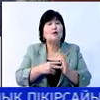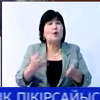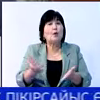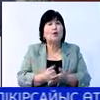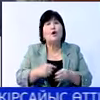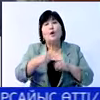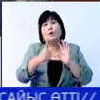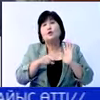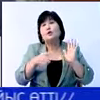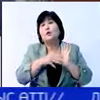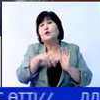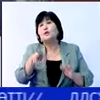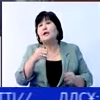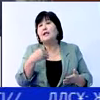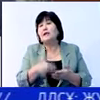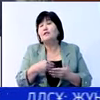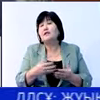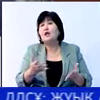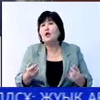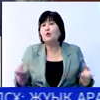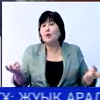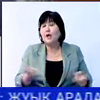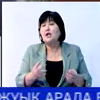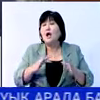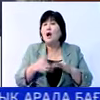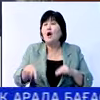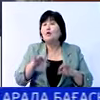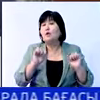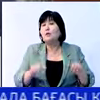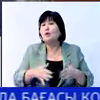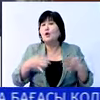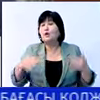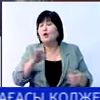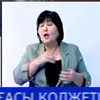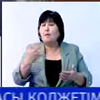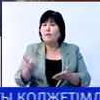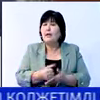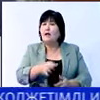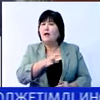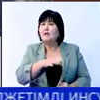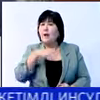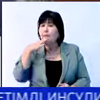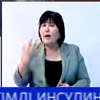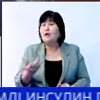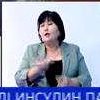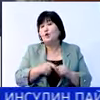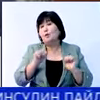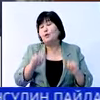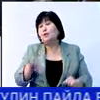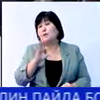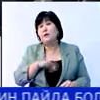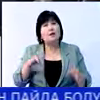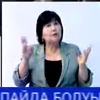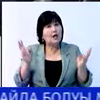үшін 17,9 миллиард теңге инвестиция тартуға қажет. Ауданның мүмкіндігі зор, пайдалы қазбаларға бай. Сол мүмкіндікті пайдалануларыңыз